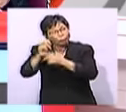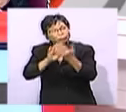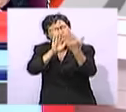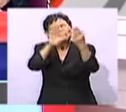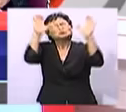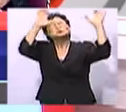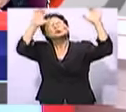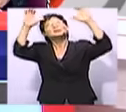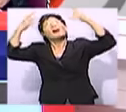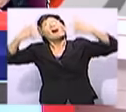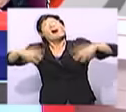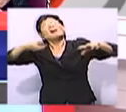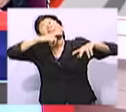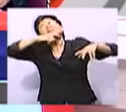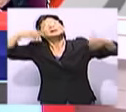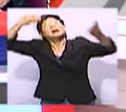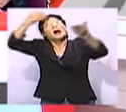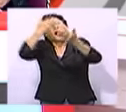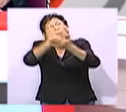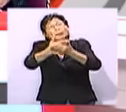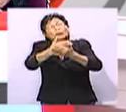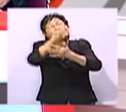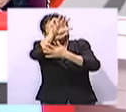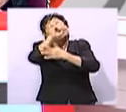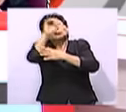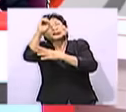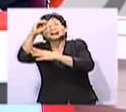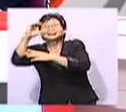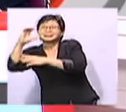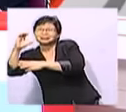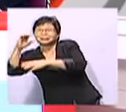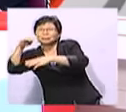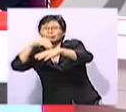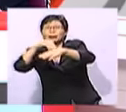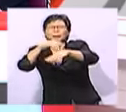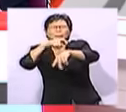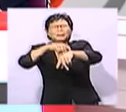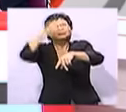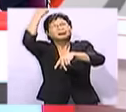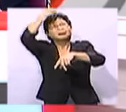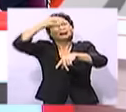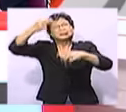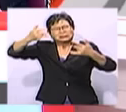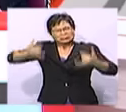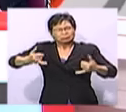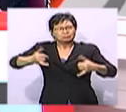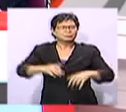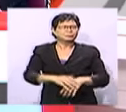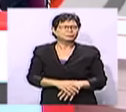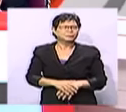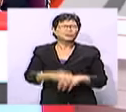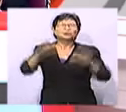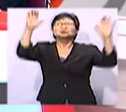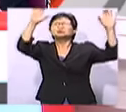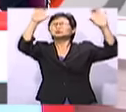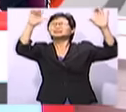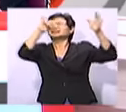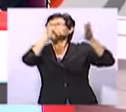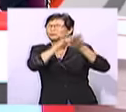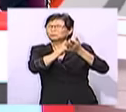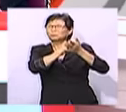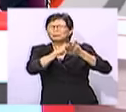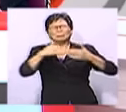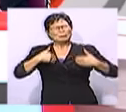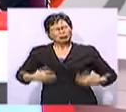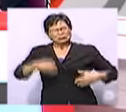berdepan cuaca panas dan kering sehingga hampir 50 darjah Celsius pada musim haji kali ini. Dalam keadaan cuaca tersebut, tubuh